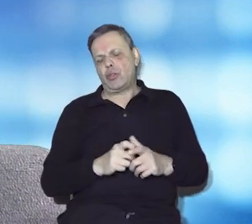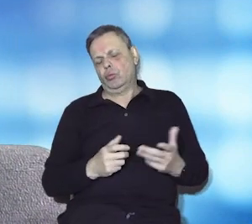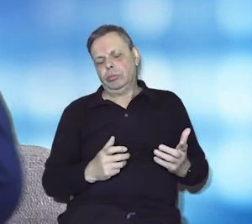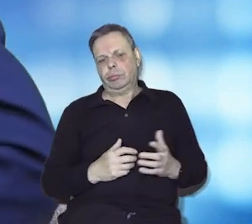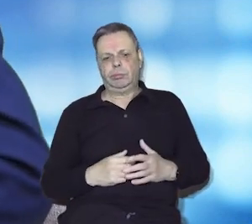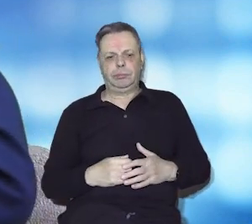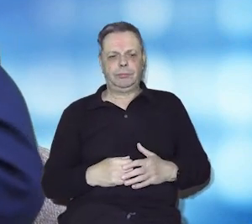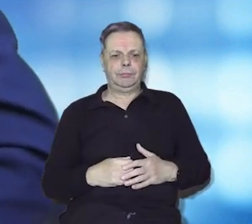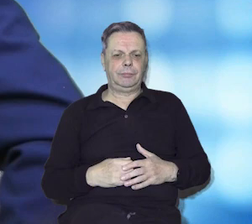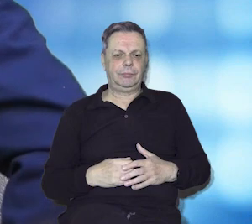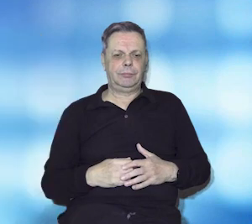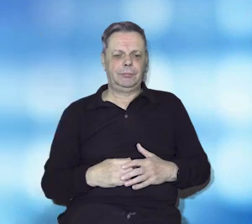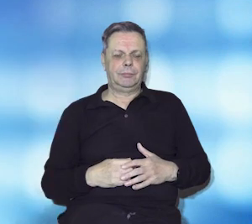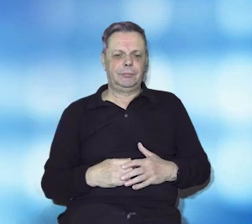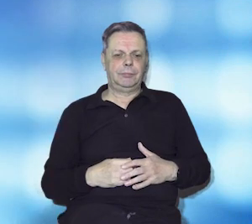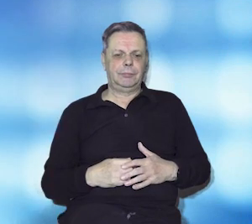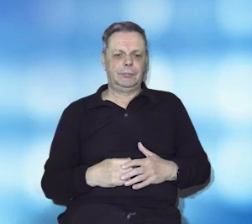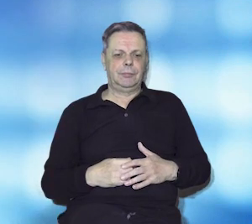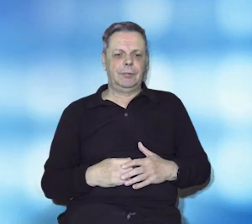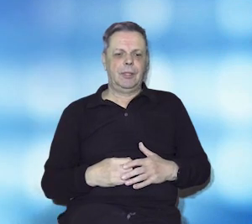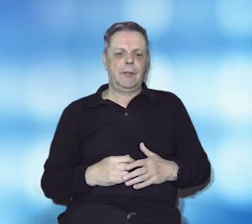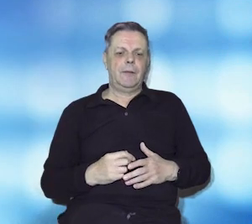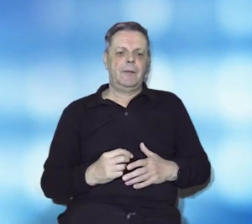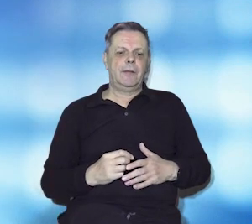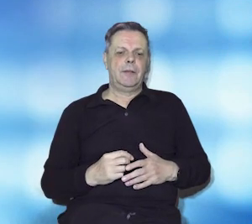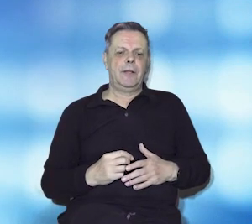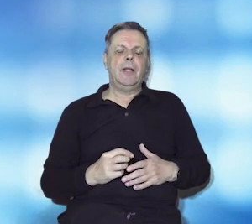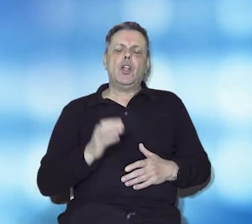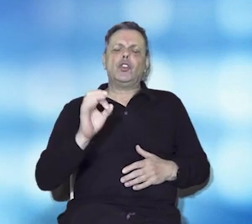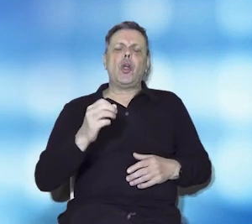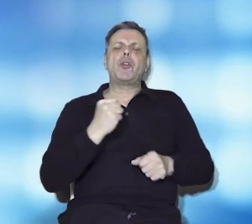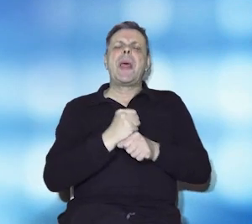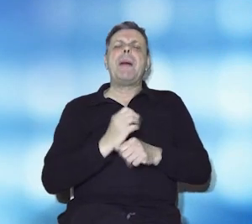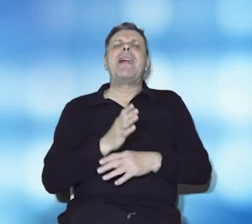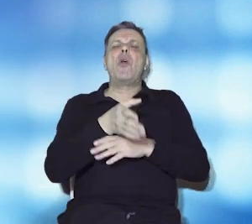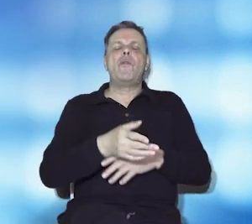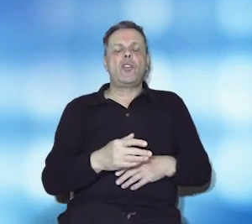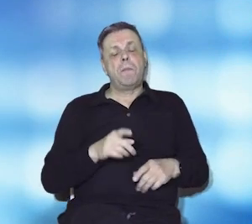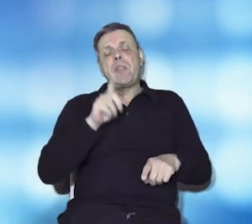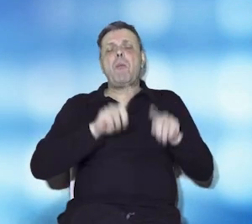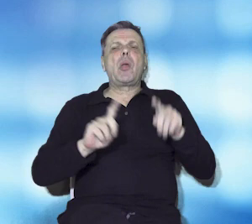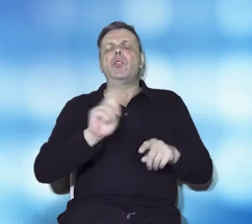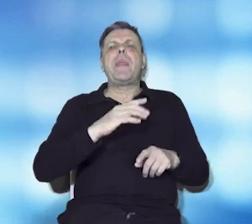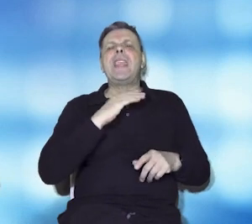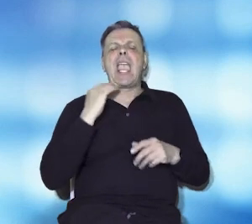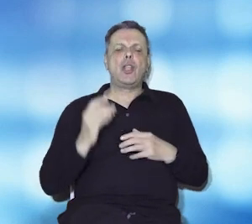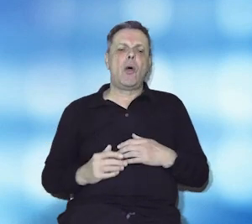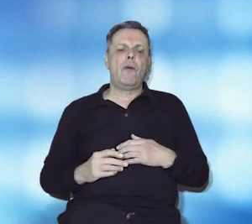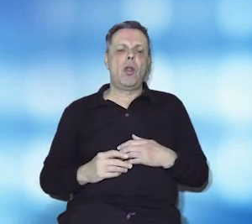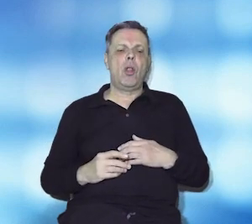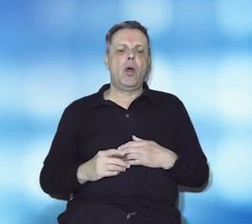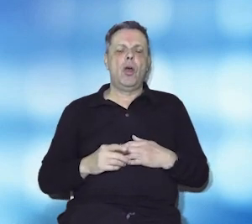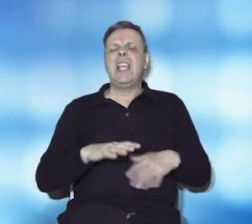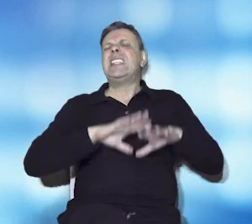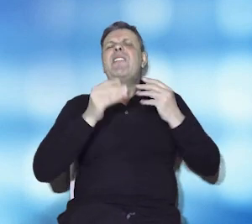konkurencija. Gospodin Željko jako dobro napravi uvod. Nekad nije dovoljno, nekad vam nije dovoljno ni to sve što